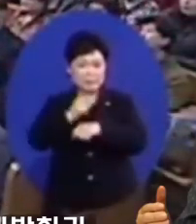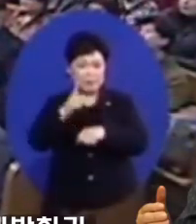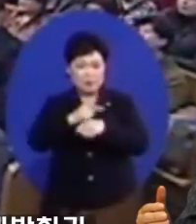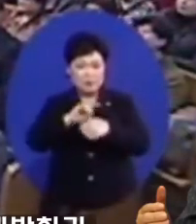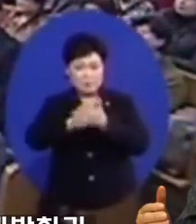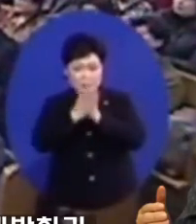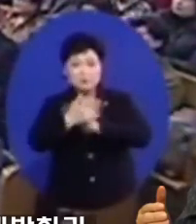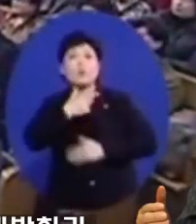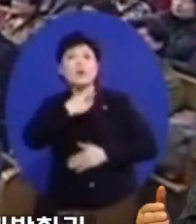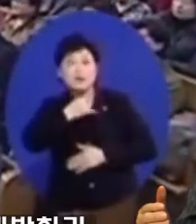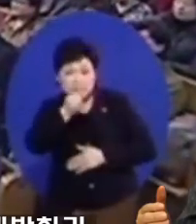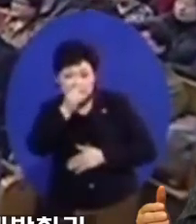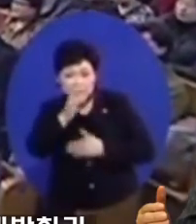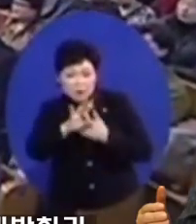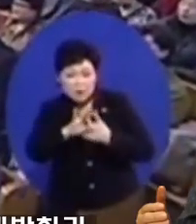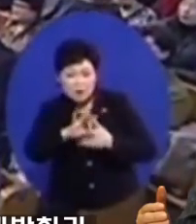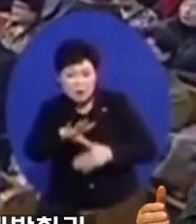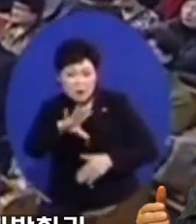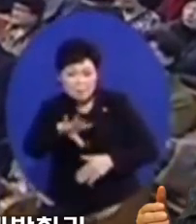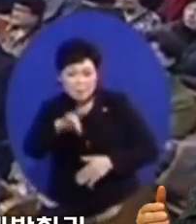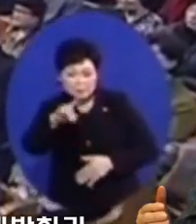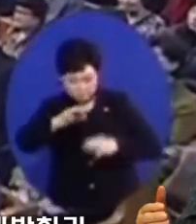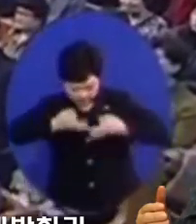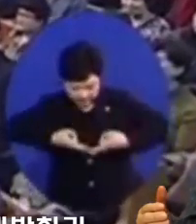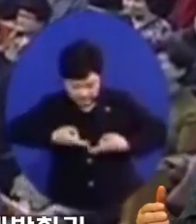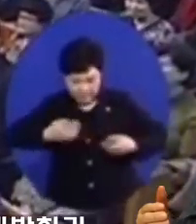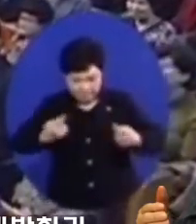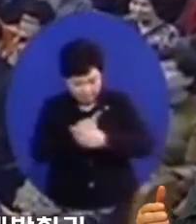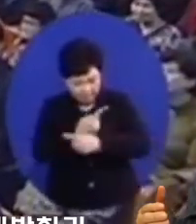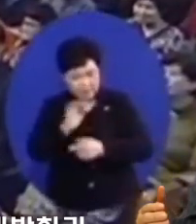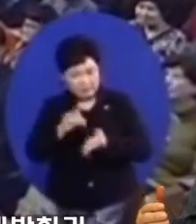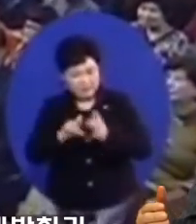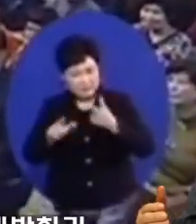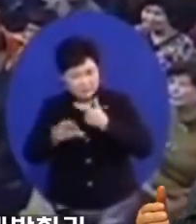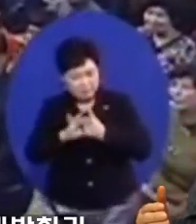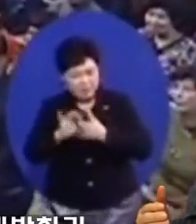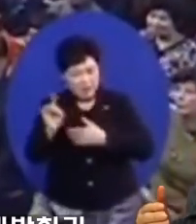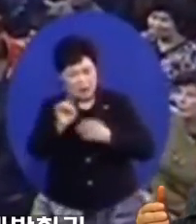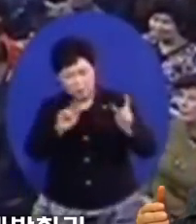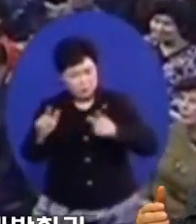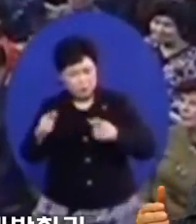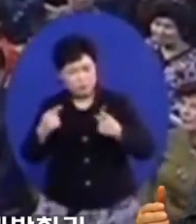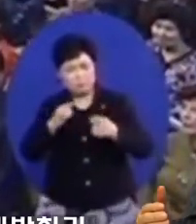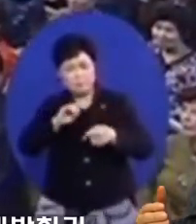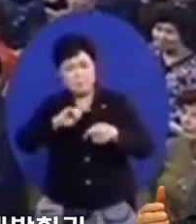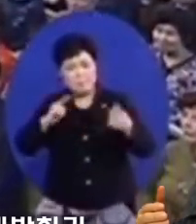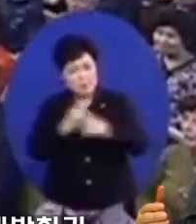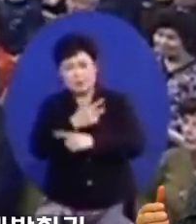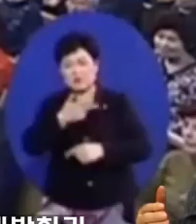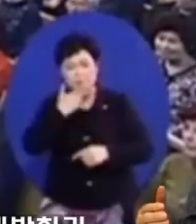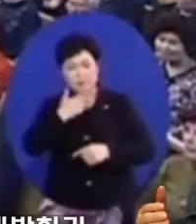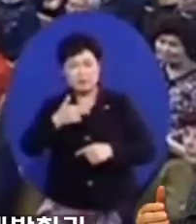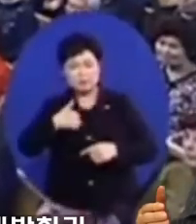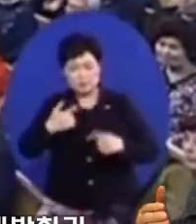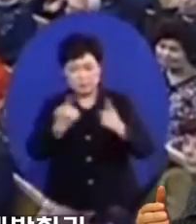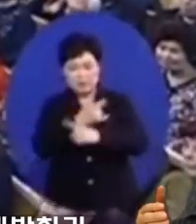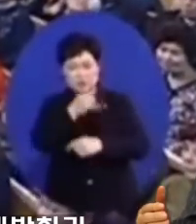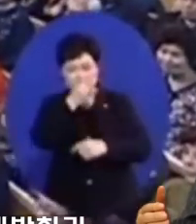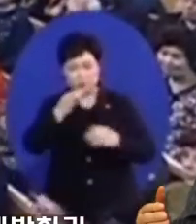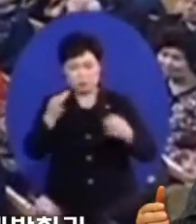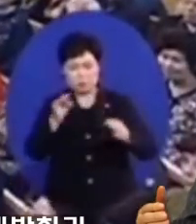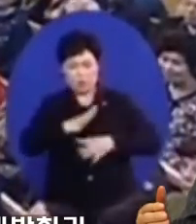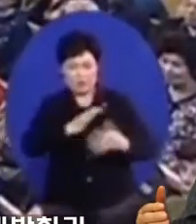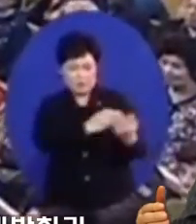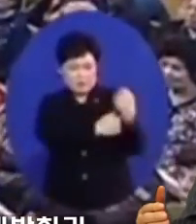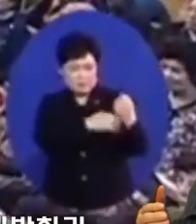싶은 것이 있다면 먼저 당신이 변화해야 한다. 그렇지 않으면 아무것도 변화되지 않는다. 우리를 변화시킬 수 있는 놀라운 힘은 우리